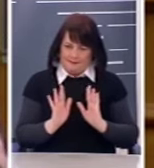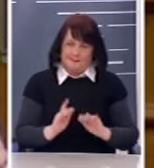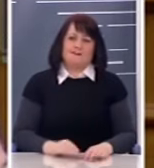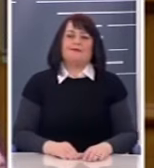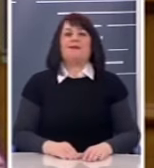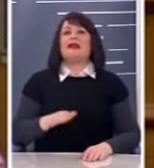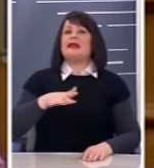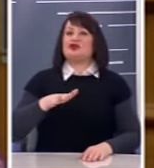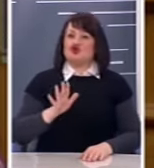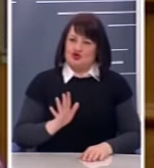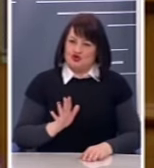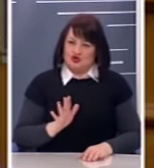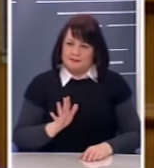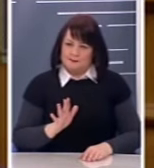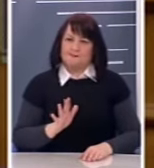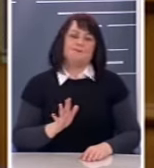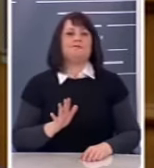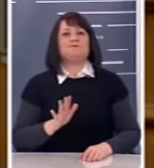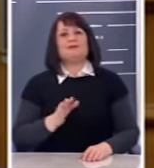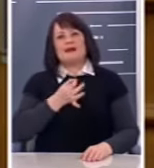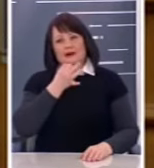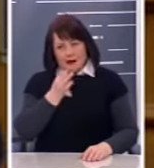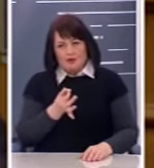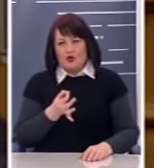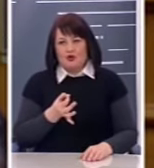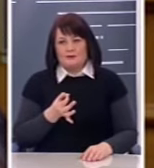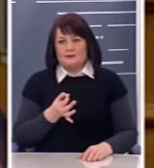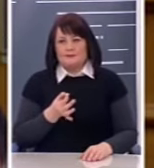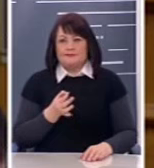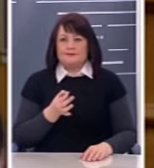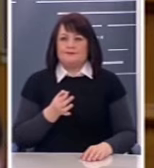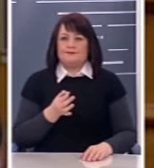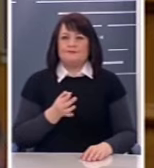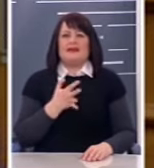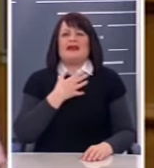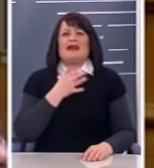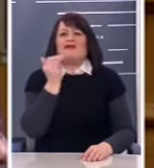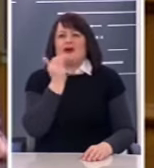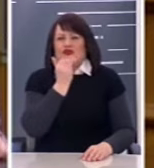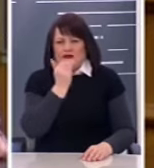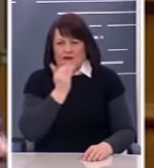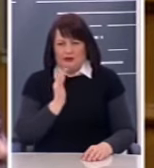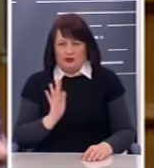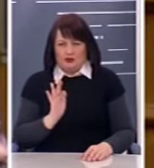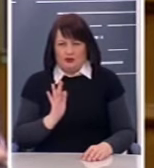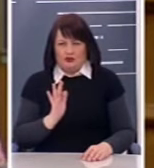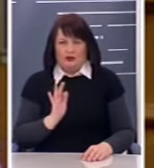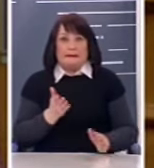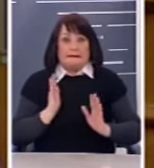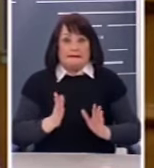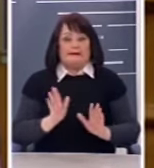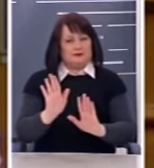Ίσως να χρειαστεί να πω ότι δεν χρειάζεται να βιαζόμαστε και να